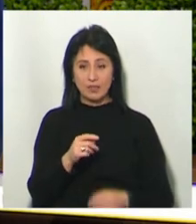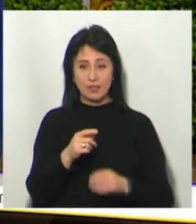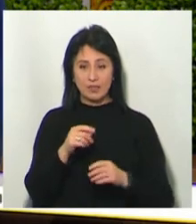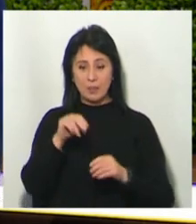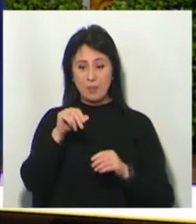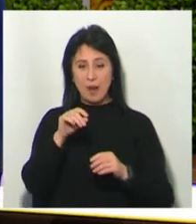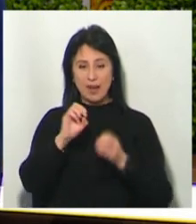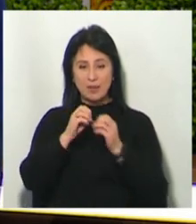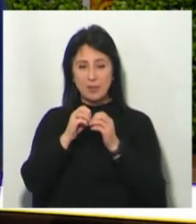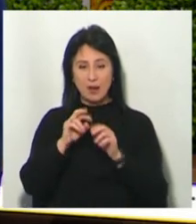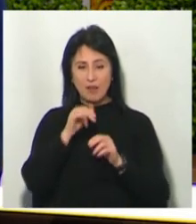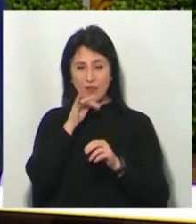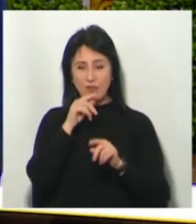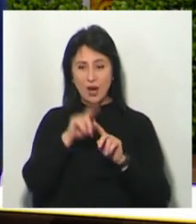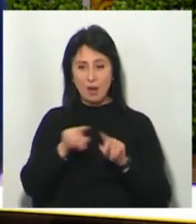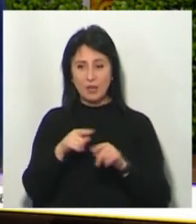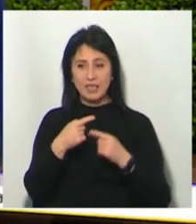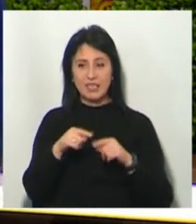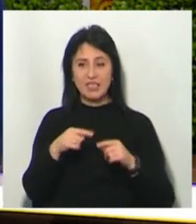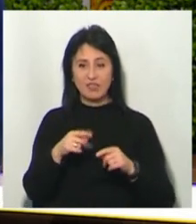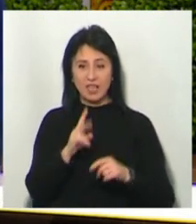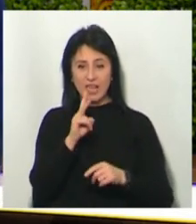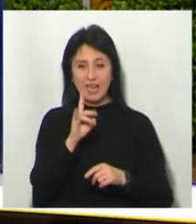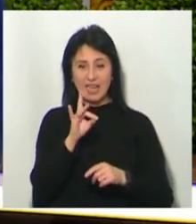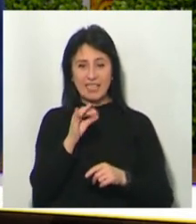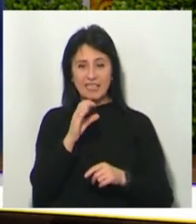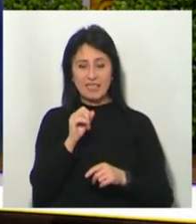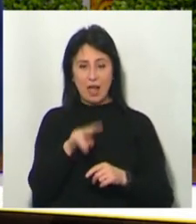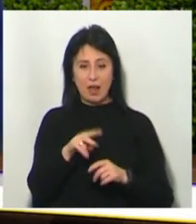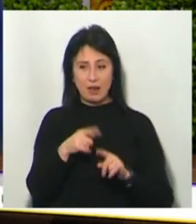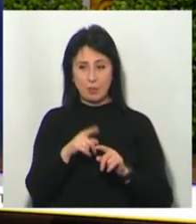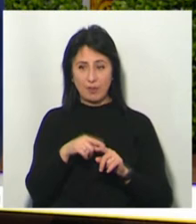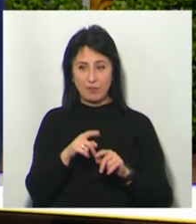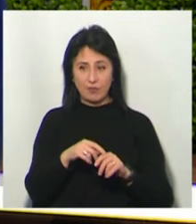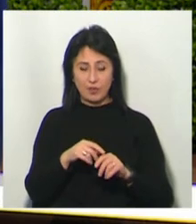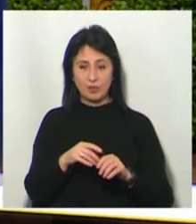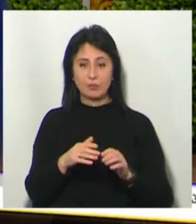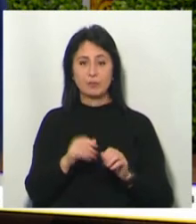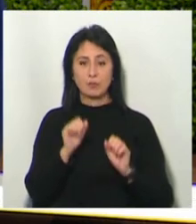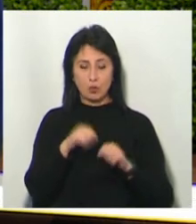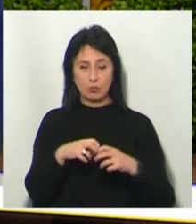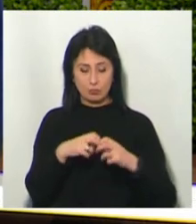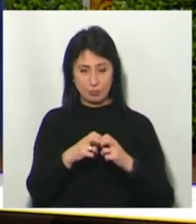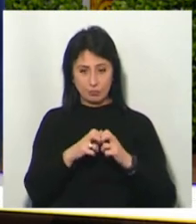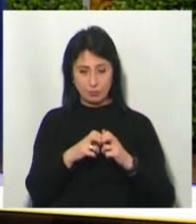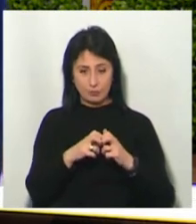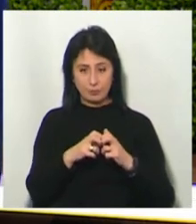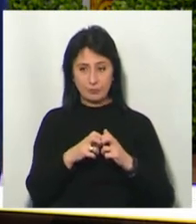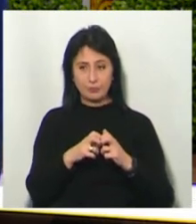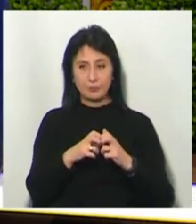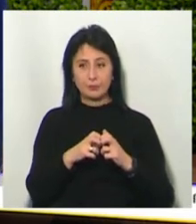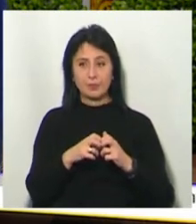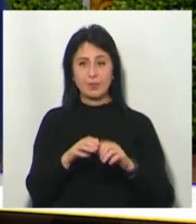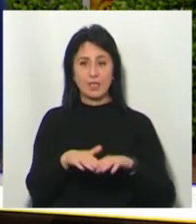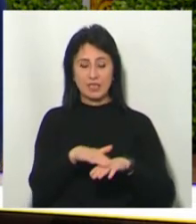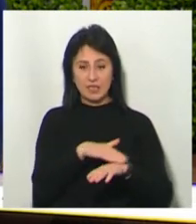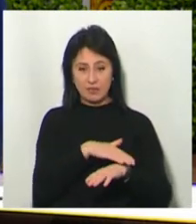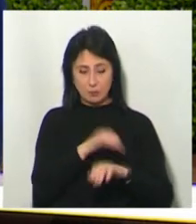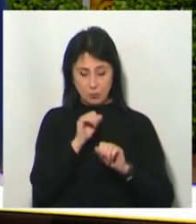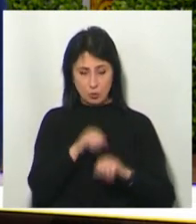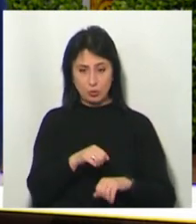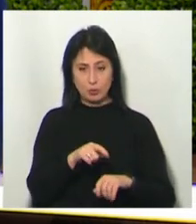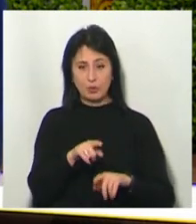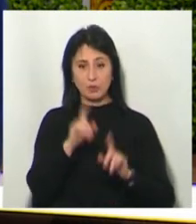კრისტალების დაგროვება ჩვენ მივიღოთ სხვადასხვა სახსარში, მათ შორის კოჭწვის სახსარში, ტევნის წვრილ სახსრებში